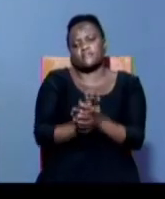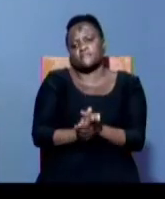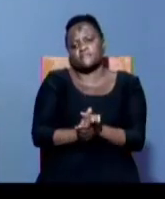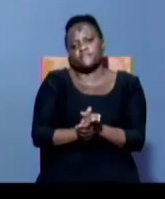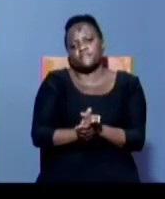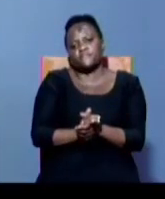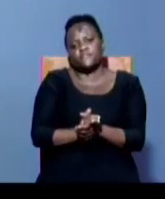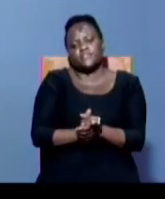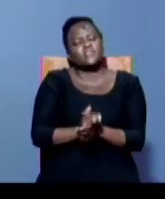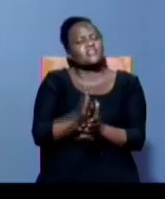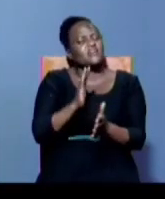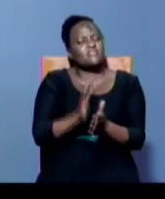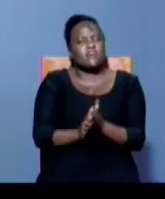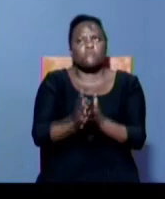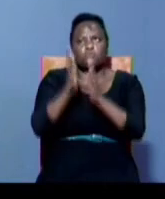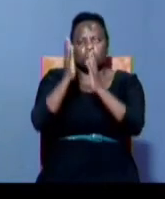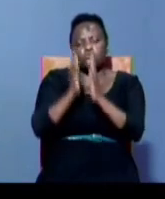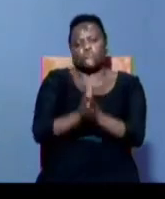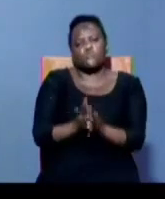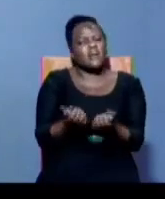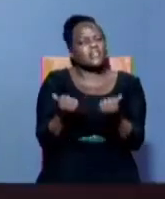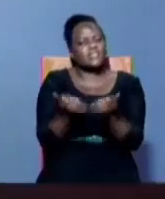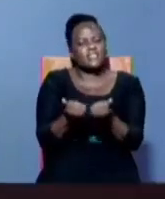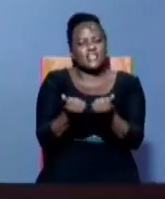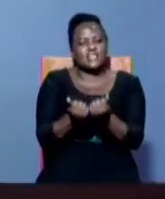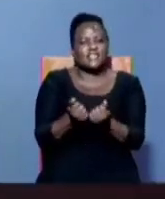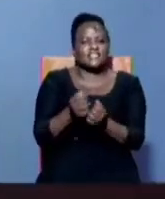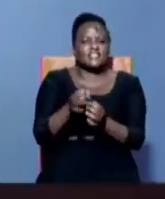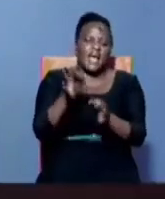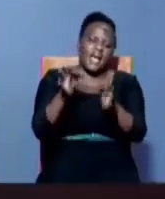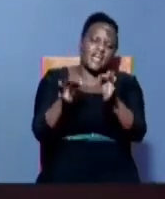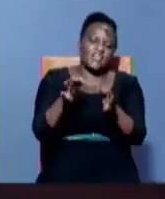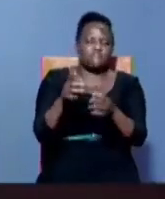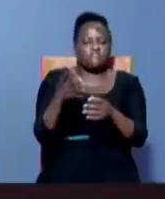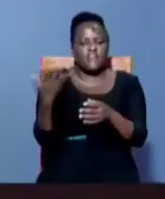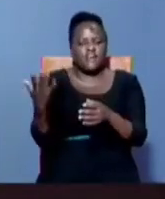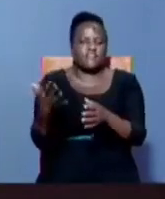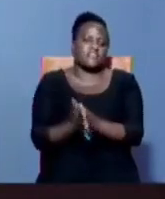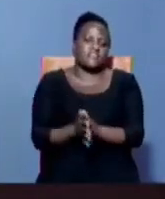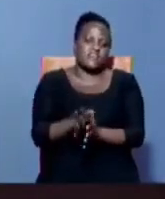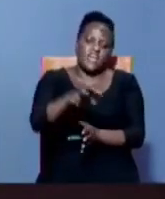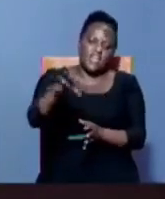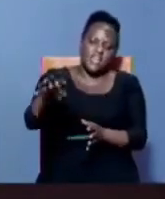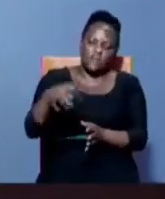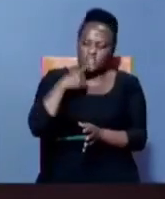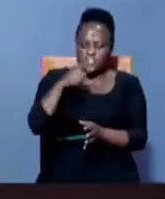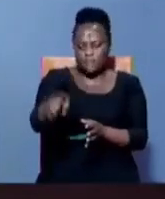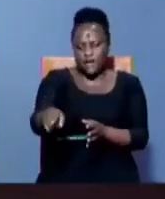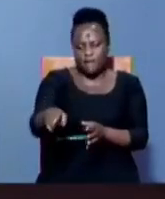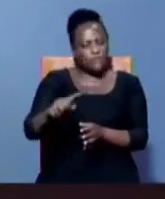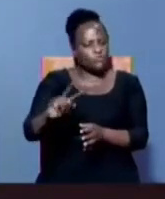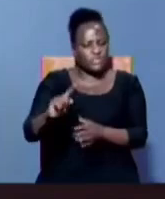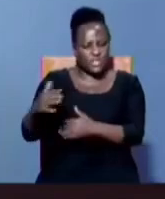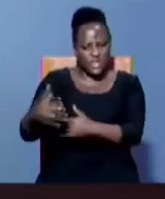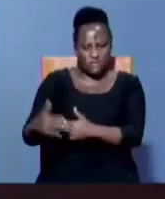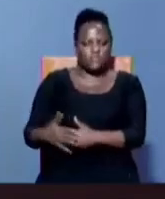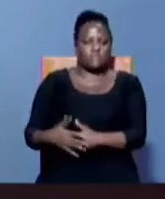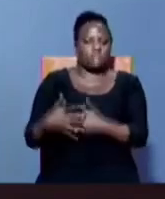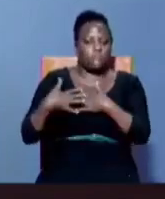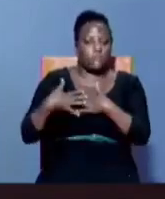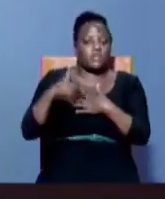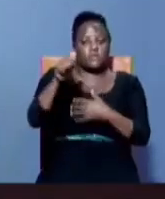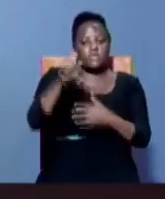wajabu, anakondesi, anatengeneza halina fulani ya eneo, na anasema hapa usikaribia unavyotaka, na